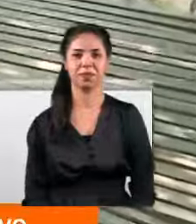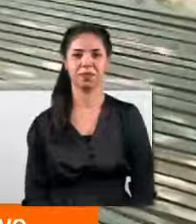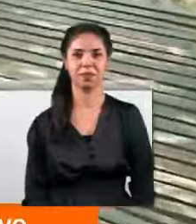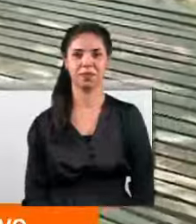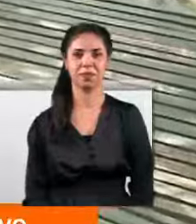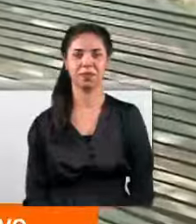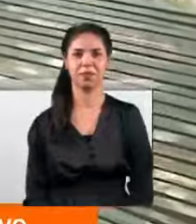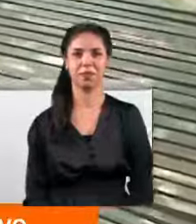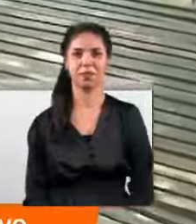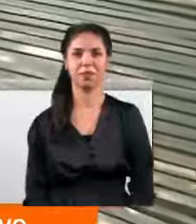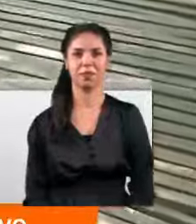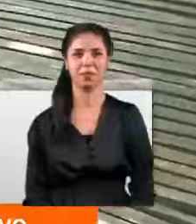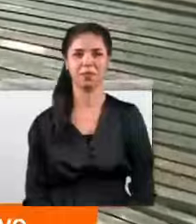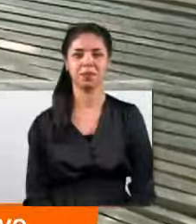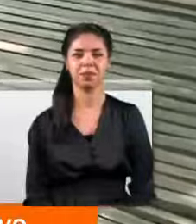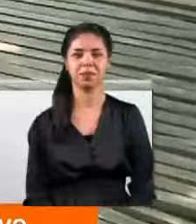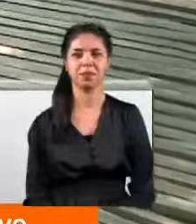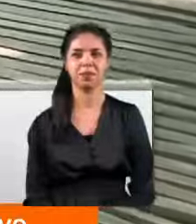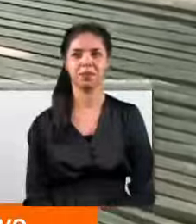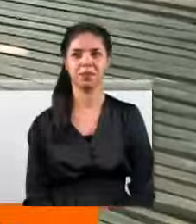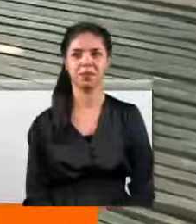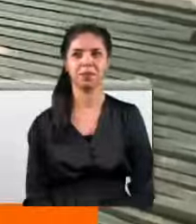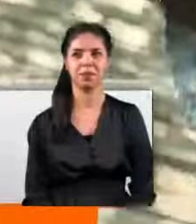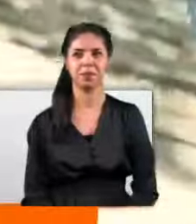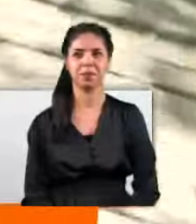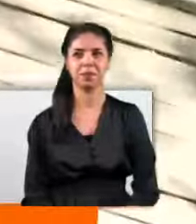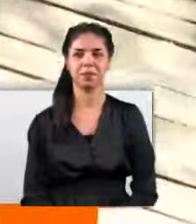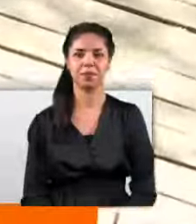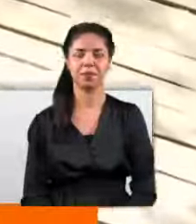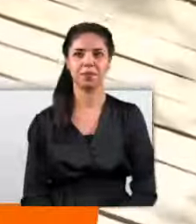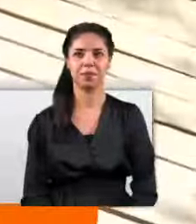bu aldığımızda öğlen kendimizi bu serin sulara atıyoruz.